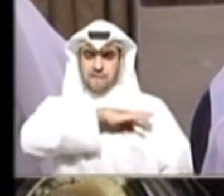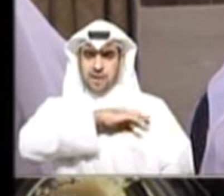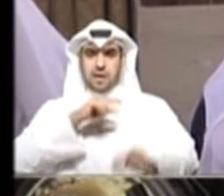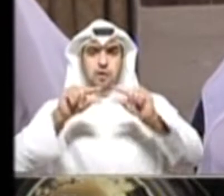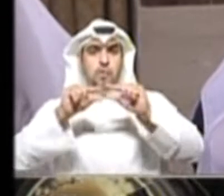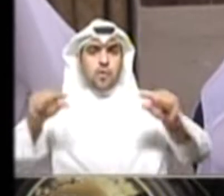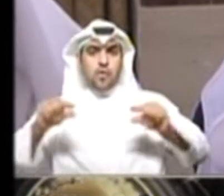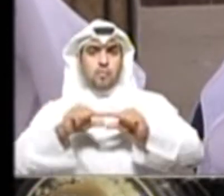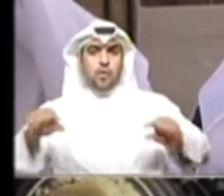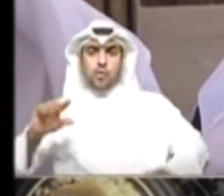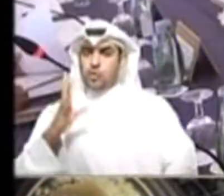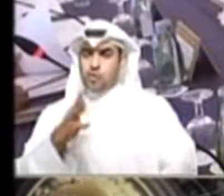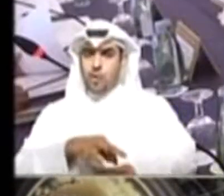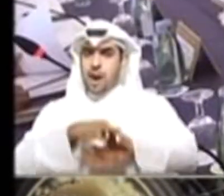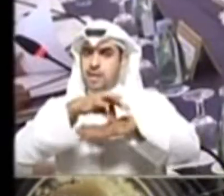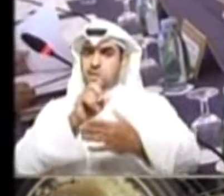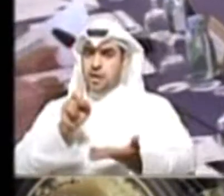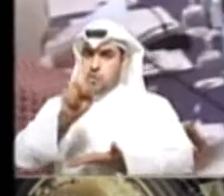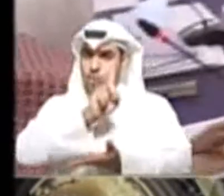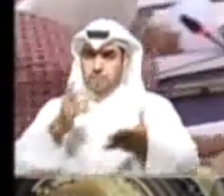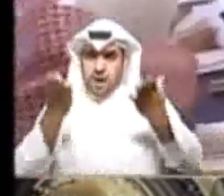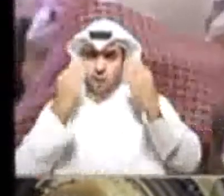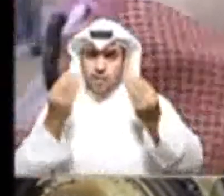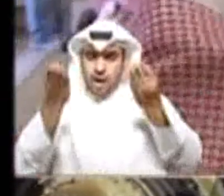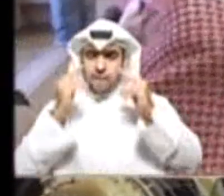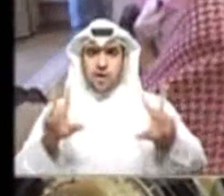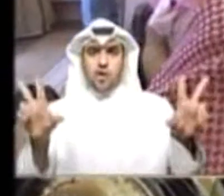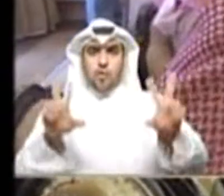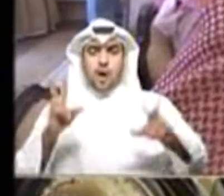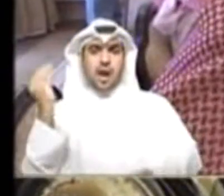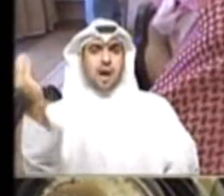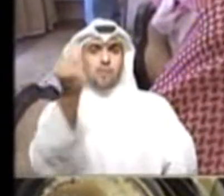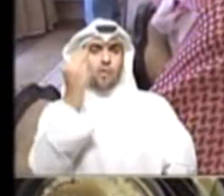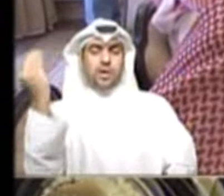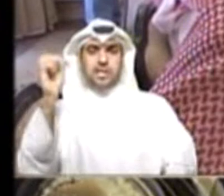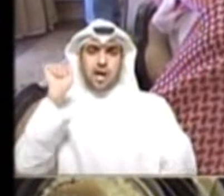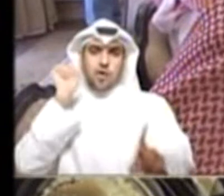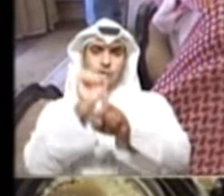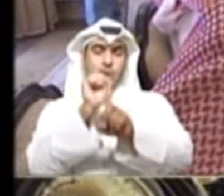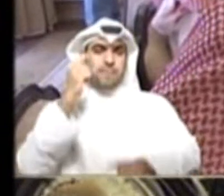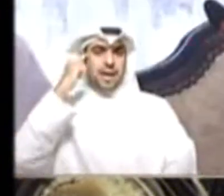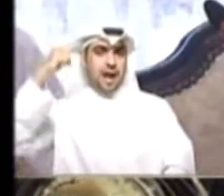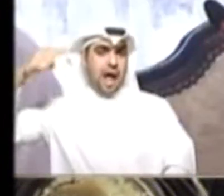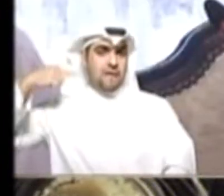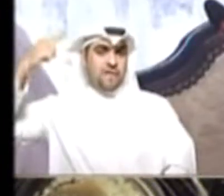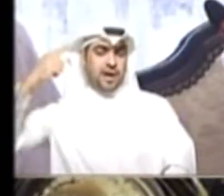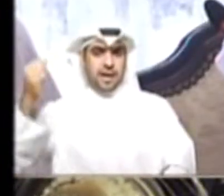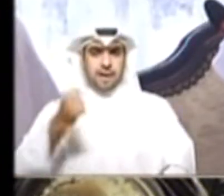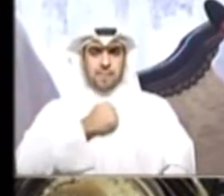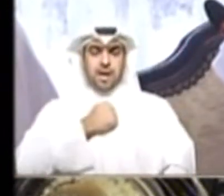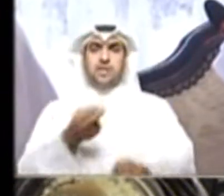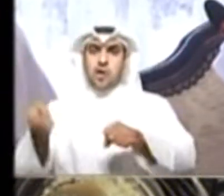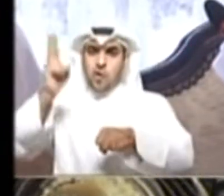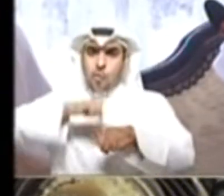منها الإنسان والبيئة والثقافة والإعلام والسياحة والملكية الفكرية ومكافحة الممارسات